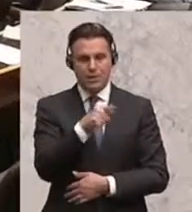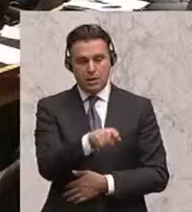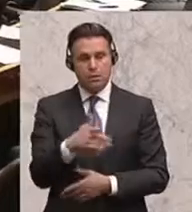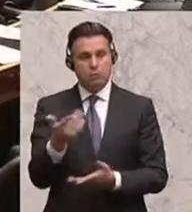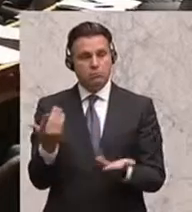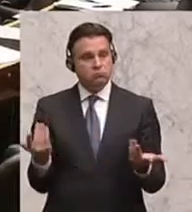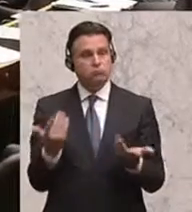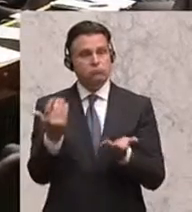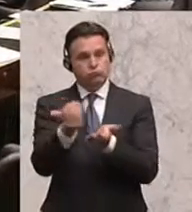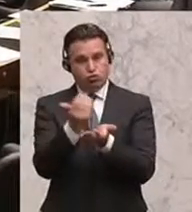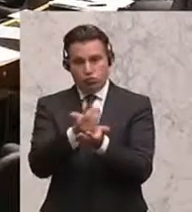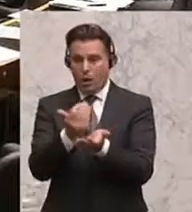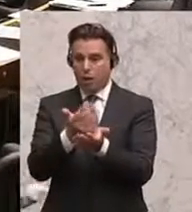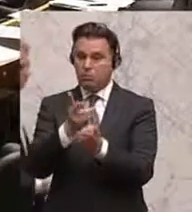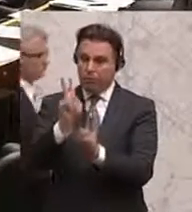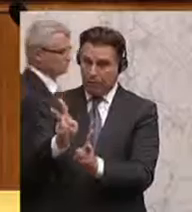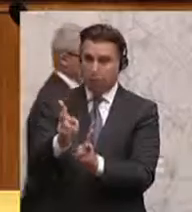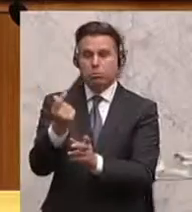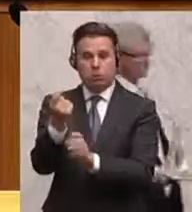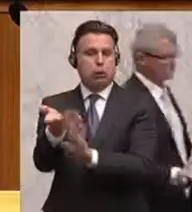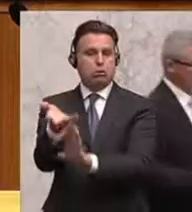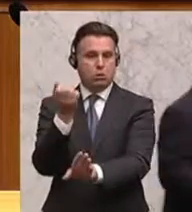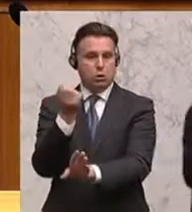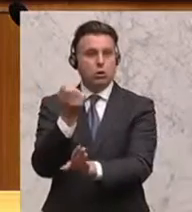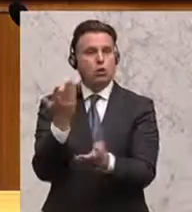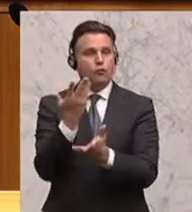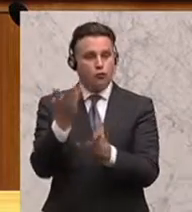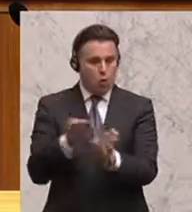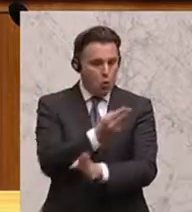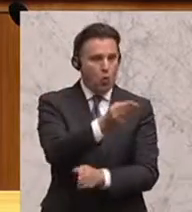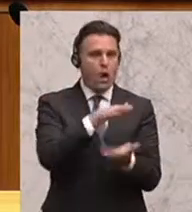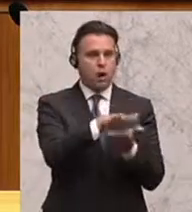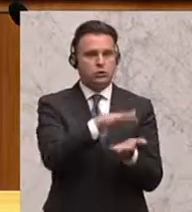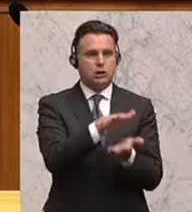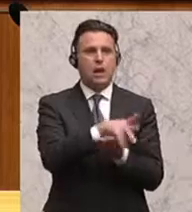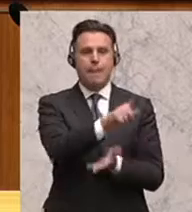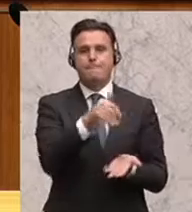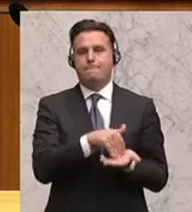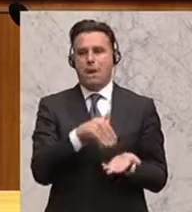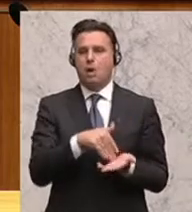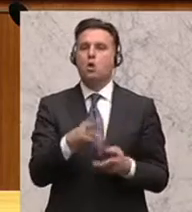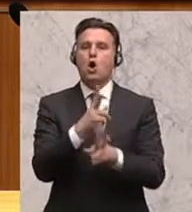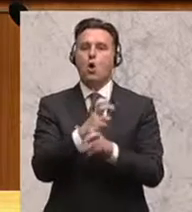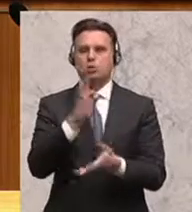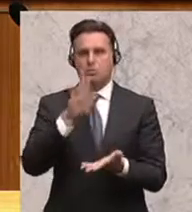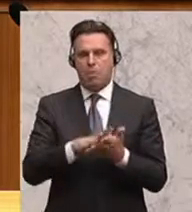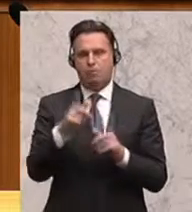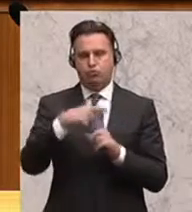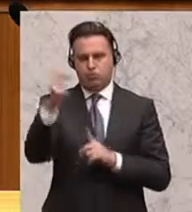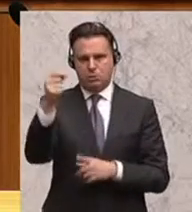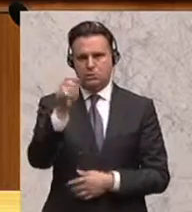einsparen wo man einsparen kann und dort auszugeben wo es nötig ist dass österreich an der spitze in europa bleibt